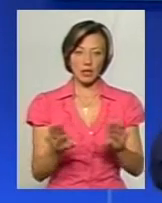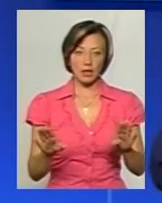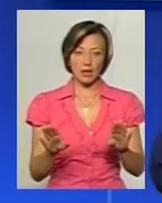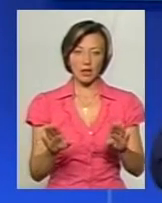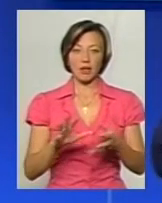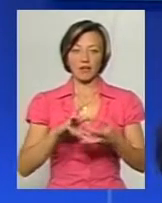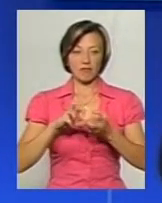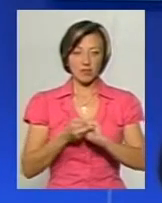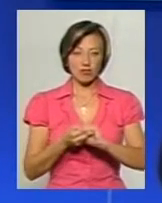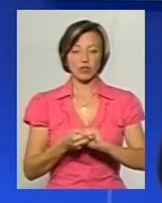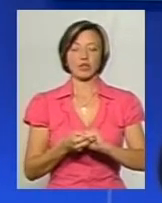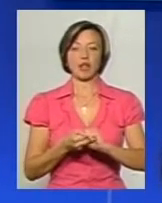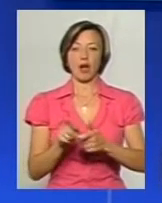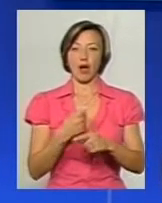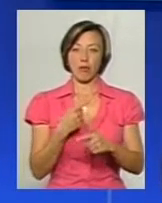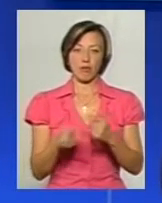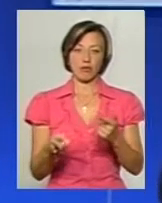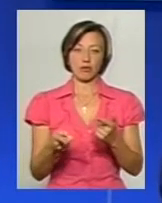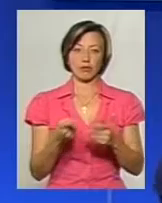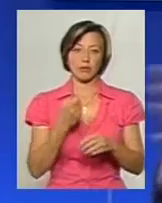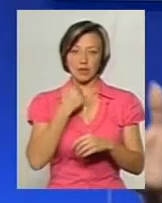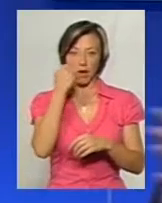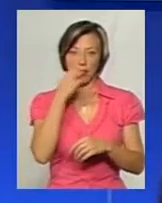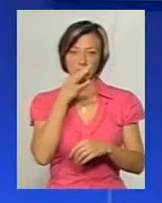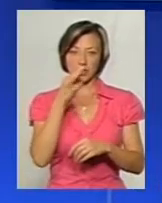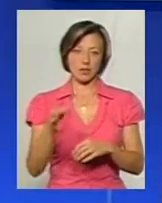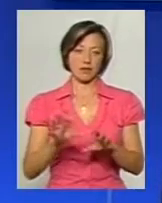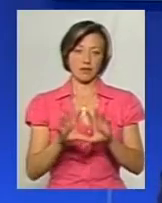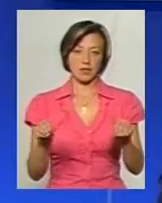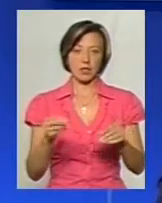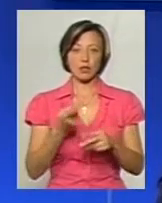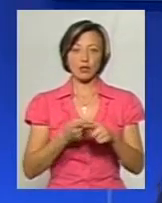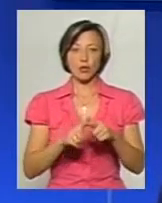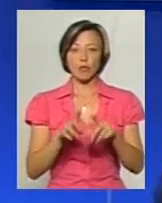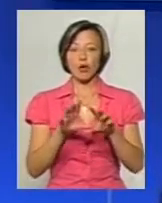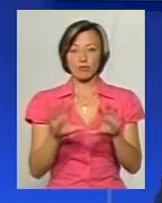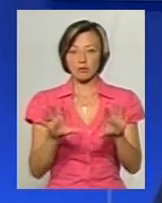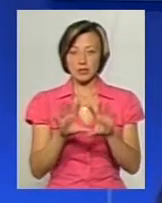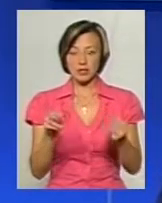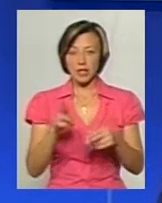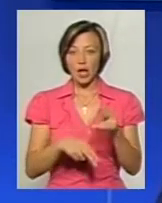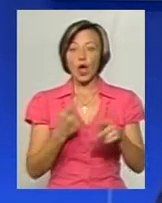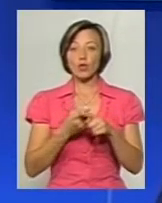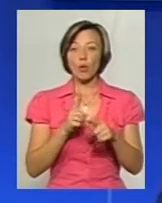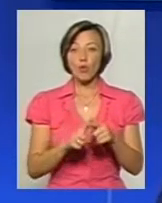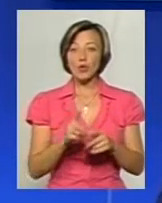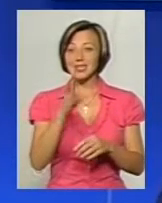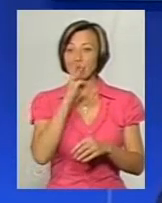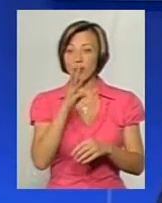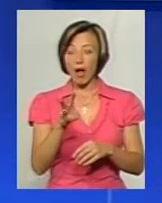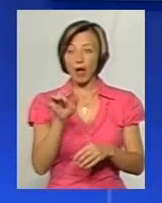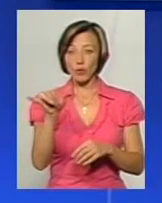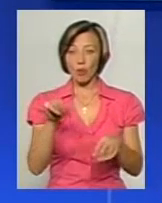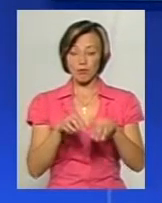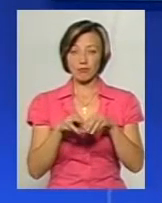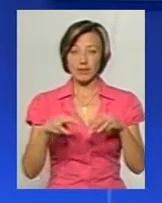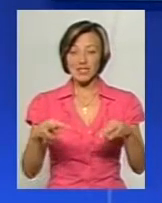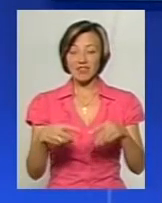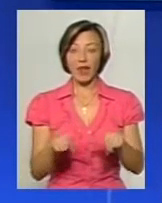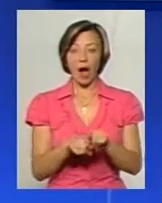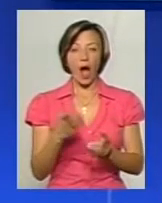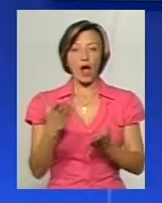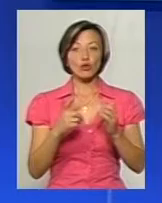як лимон, сказали, або й не сказали дякую, ну і якби все, на цьому розсталися. Тому і зарплата у топ-менеджерів така. А якщо вже